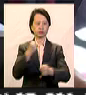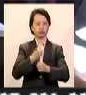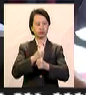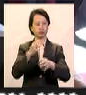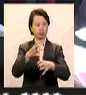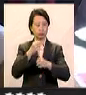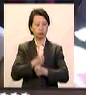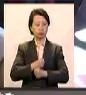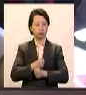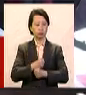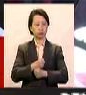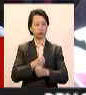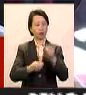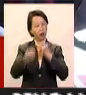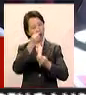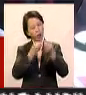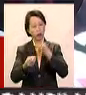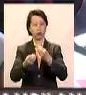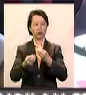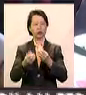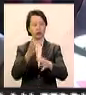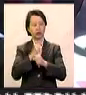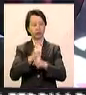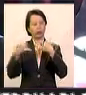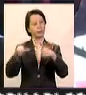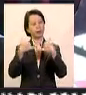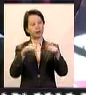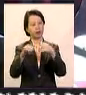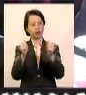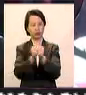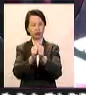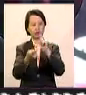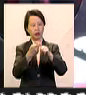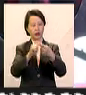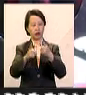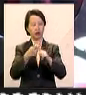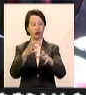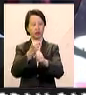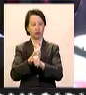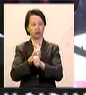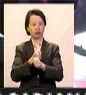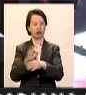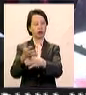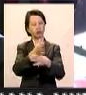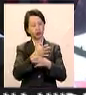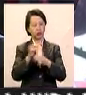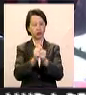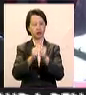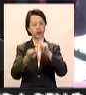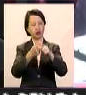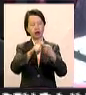dapat makan-makan, dapat main-main kawan, dapat warna syasyan